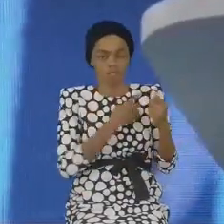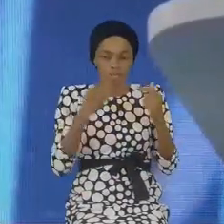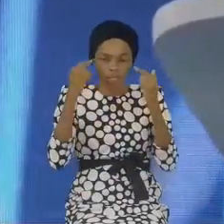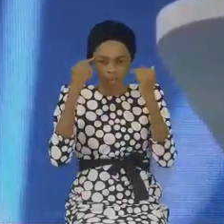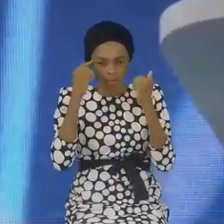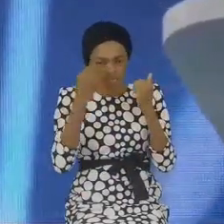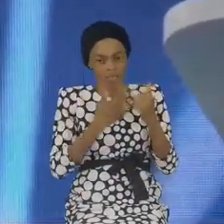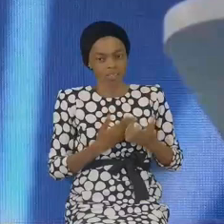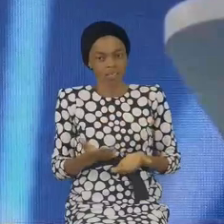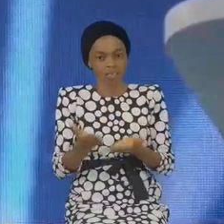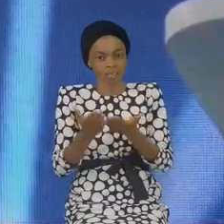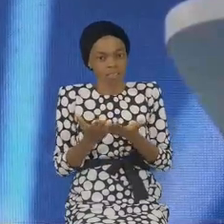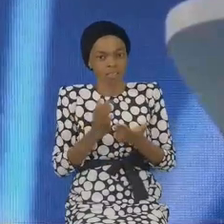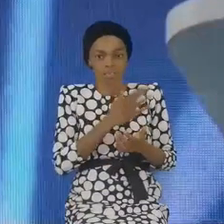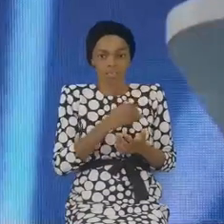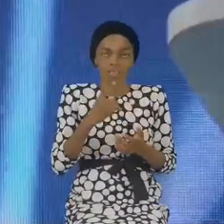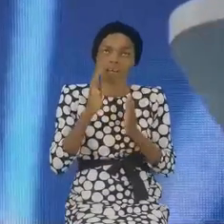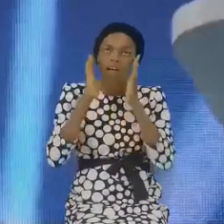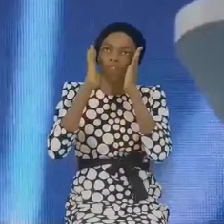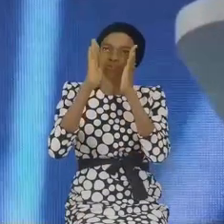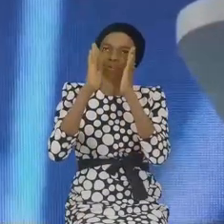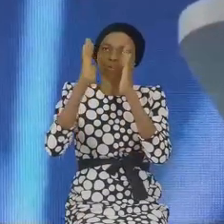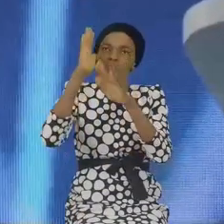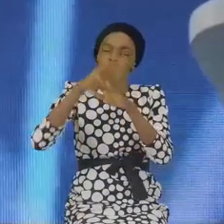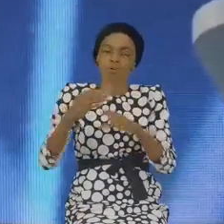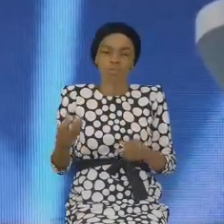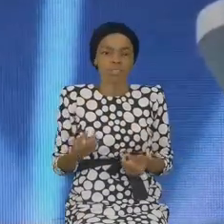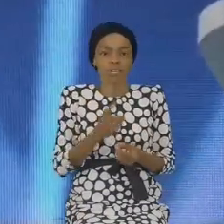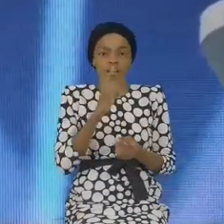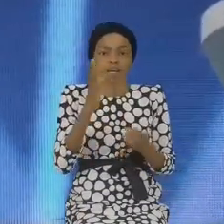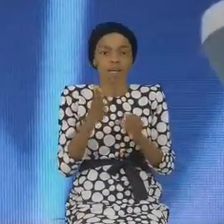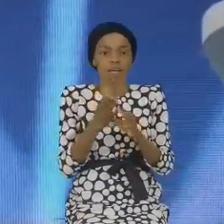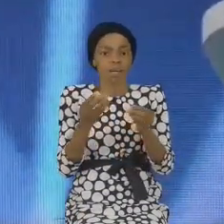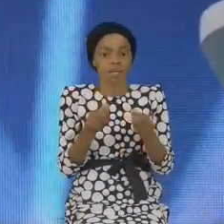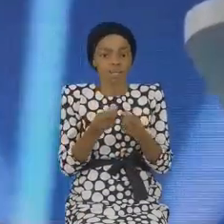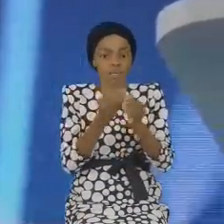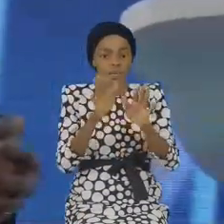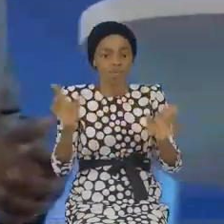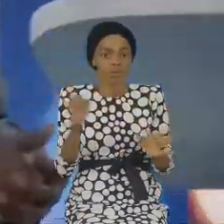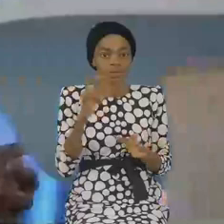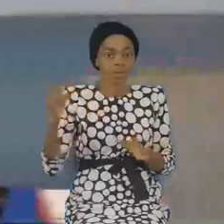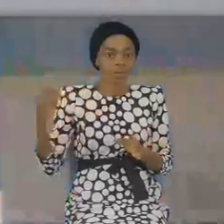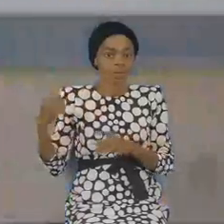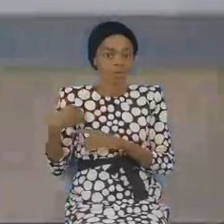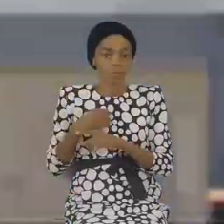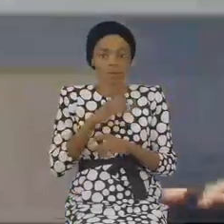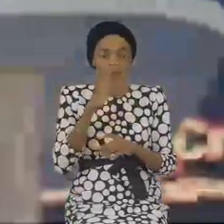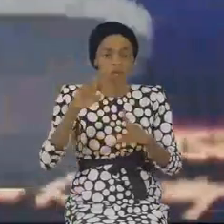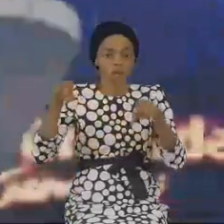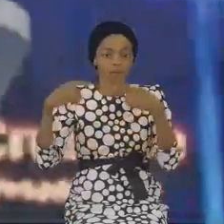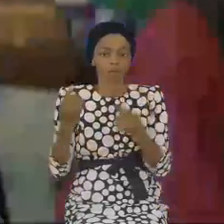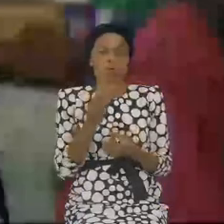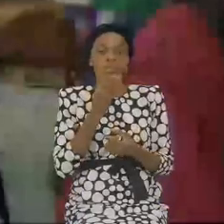désir et leur concentration sur la terre où nous allons. En Hébreux chapitre 11,